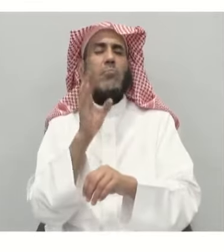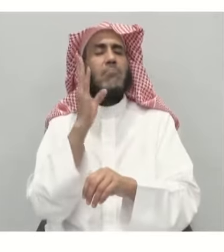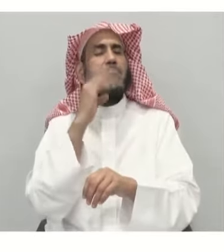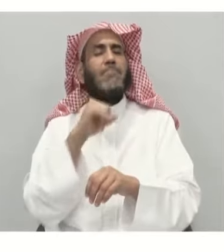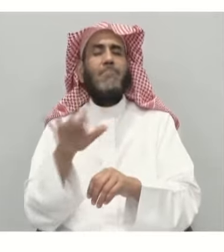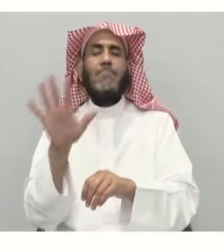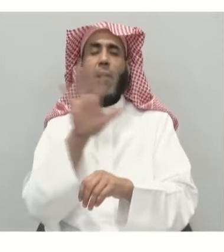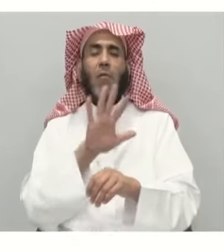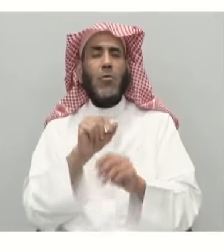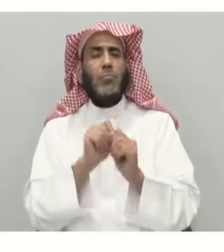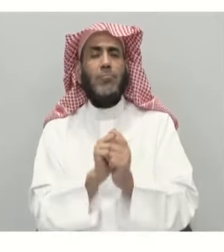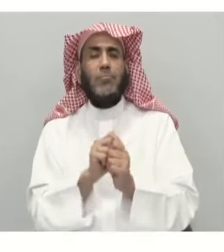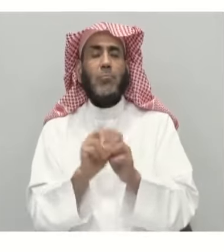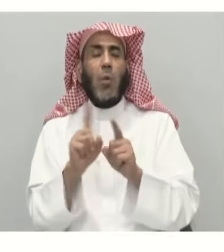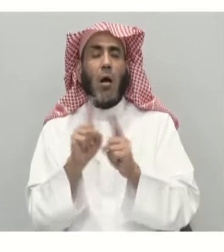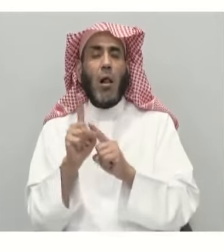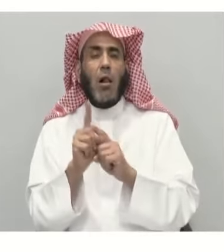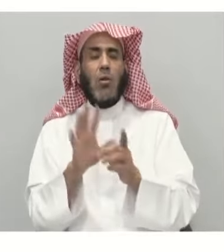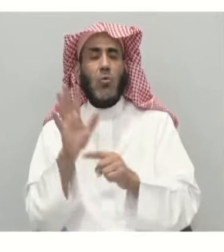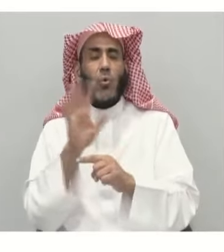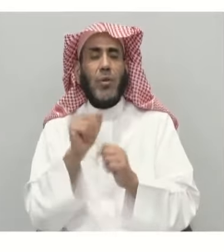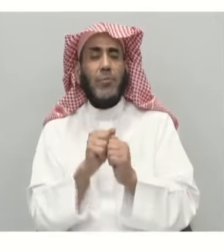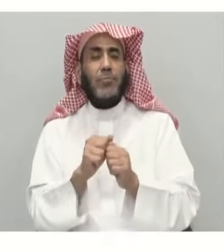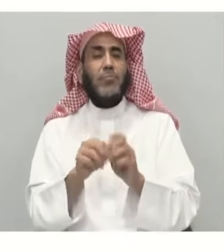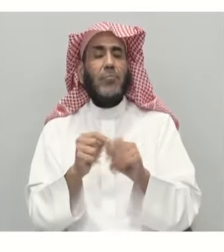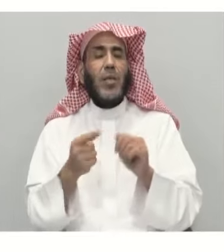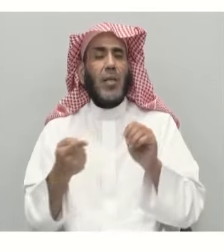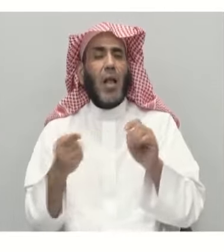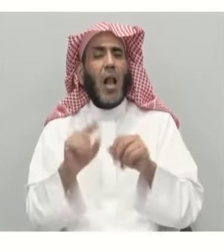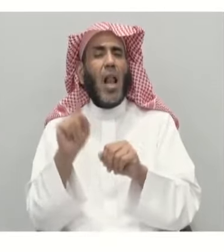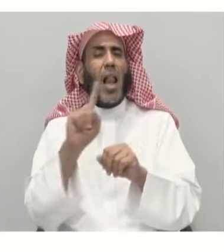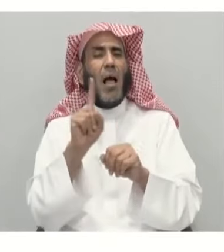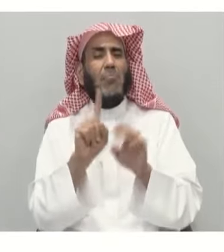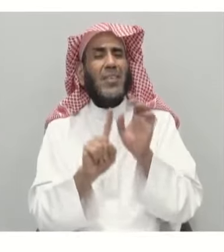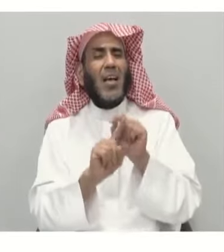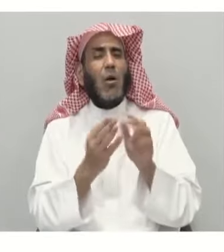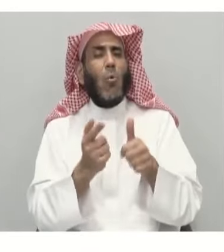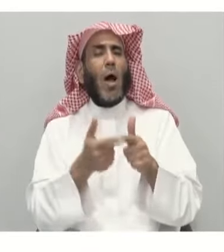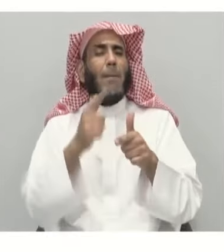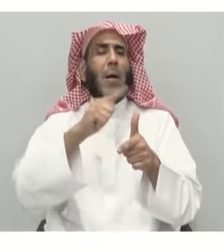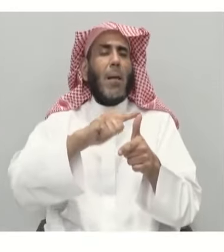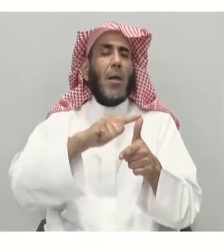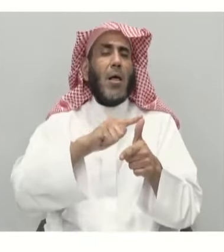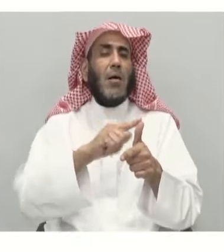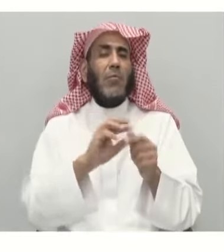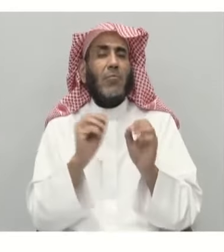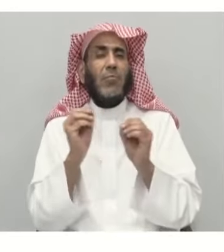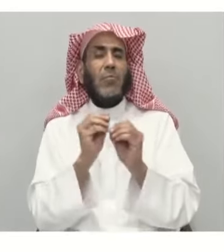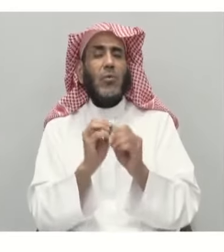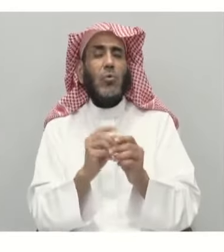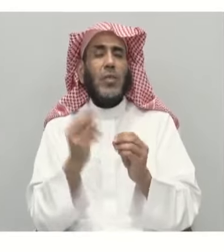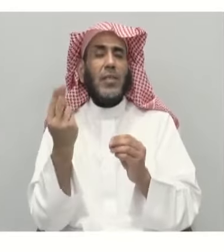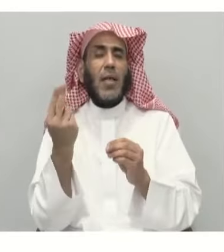شبيه كما اشار هنا ثم قال تؤثر حركه الهمزه وحركه ما قبلها في صورتها